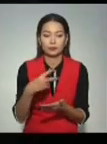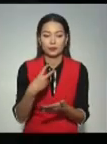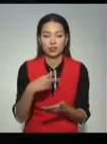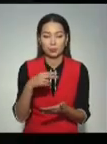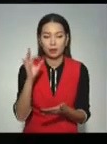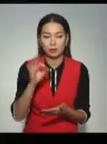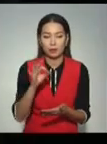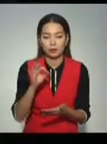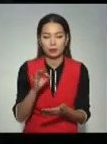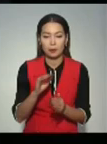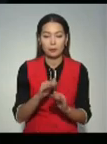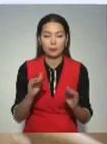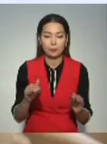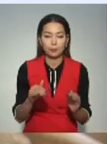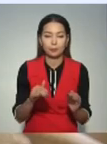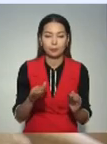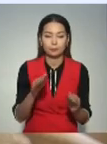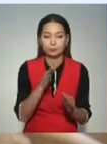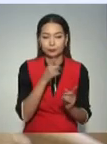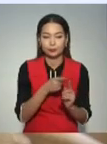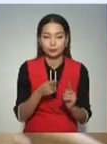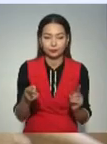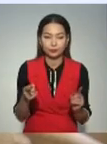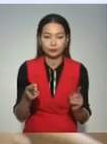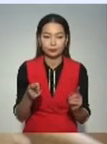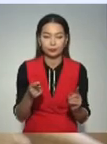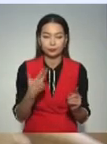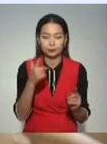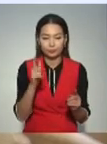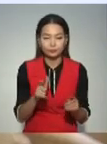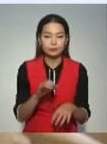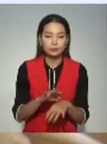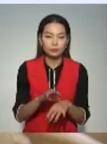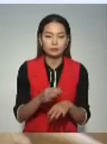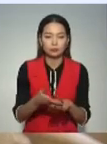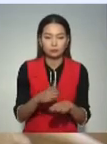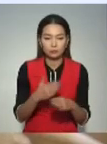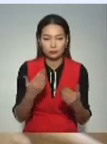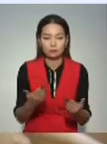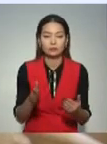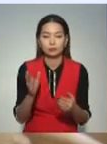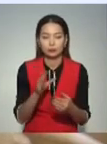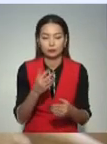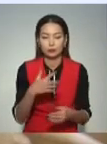20% балалар. Былтыр осы уақытта деген 3 адам ауырды. Қазір 151 адам